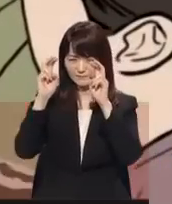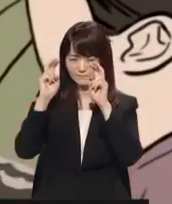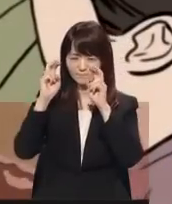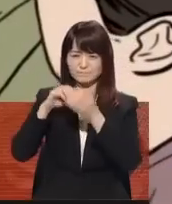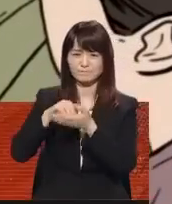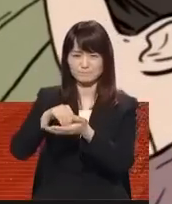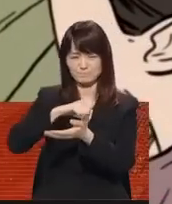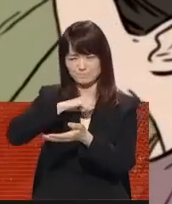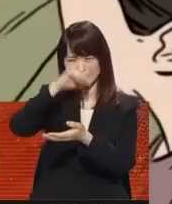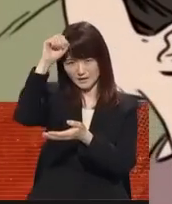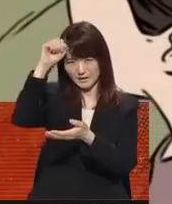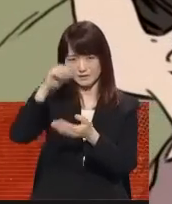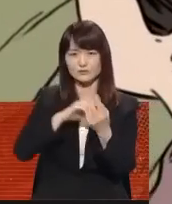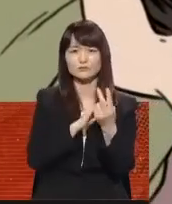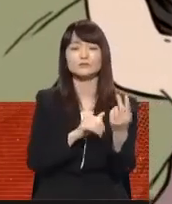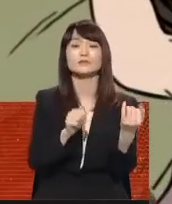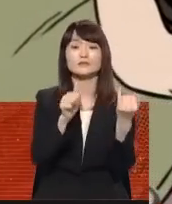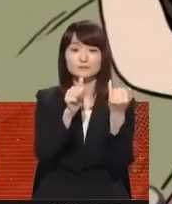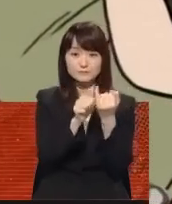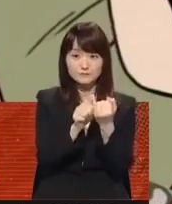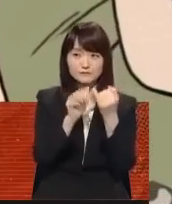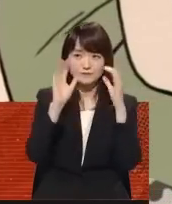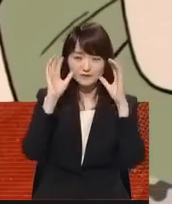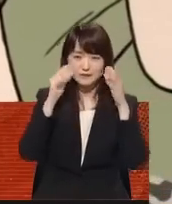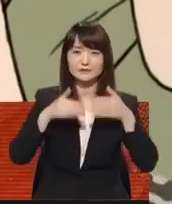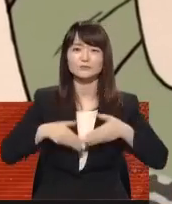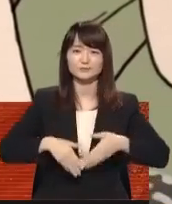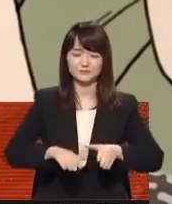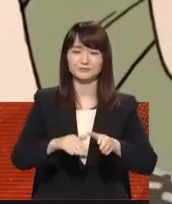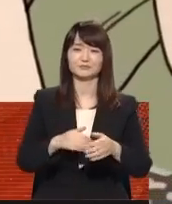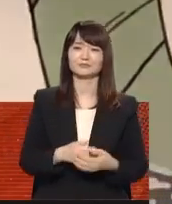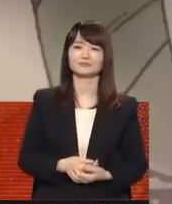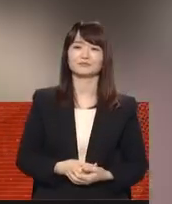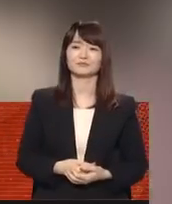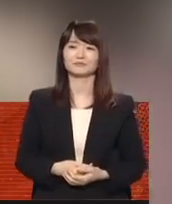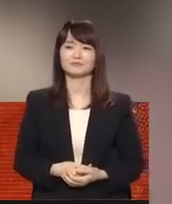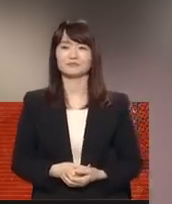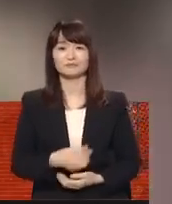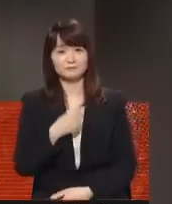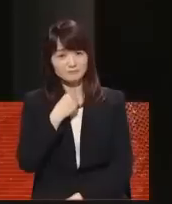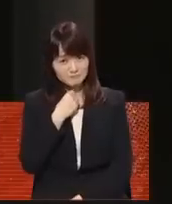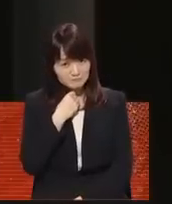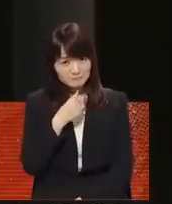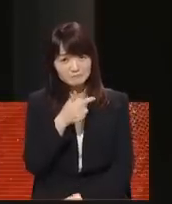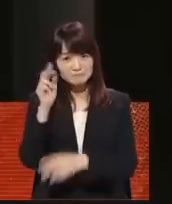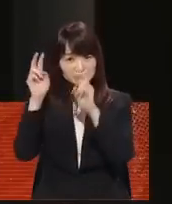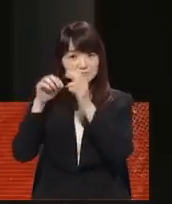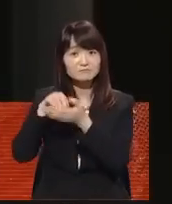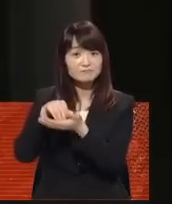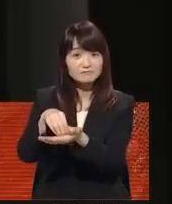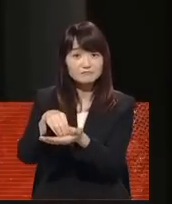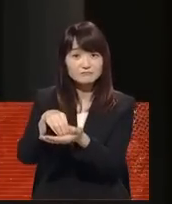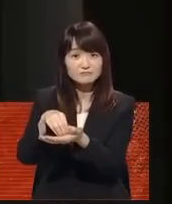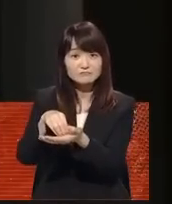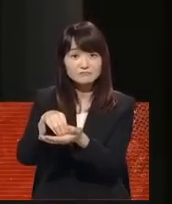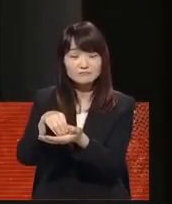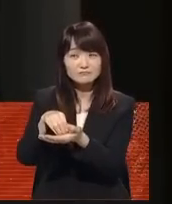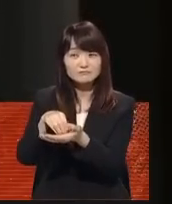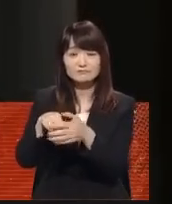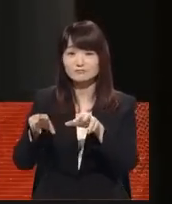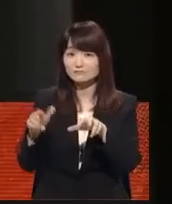합격을 합니다 그들은 곧바로 결혼까지 했고요 아이까지 나왔습니다 자 바라고 바라던 대기업의 취업했으면